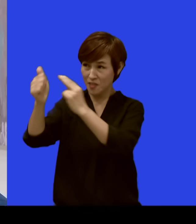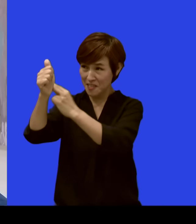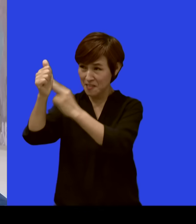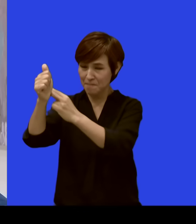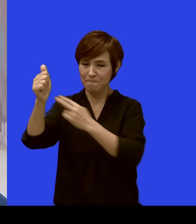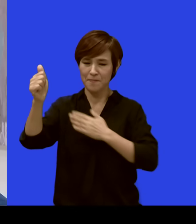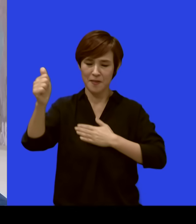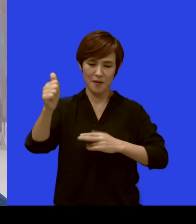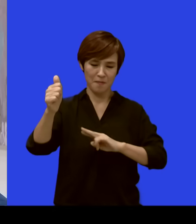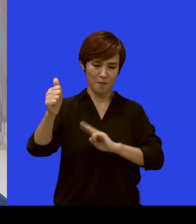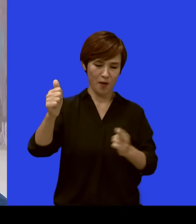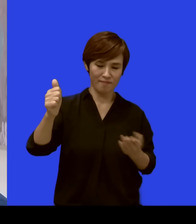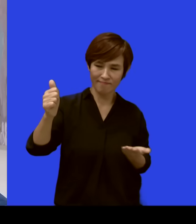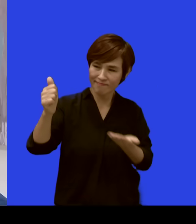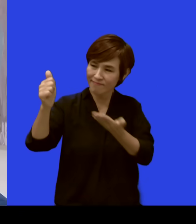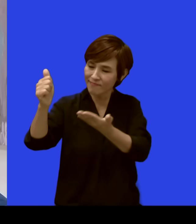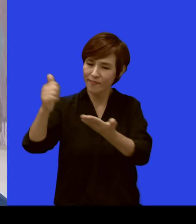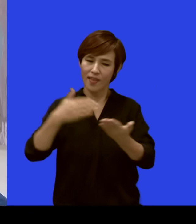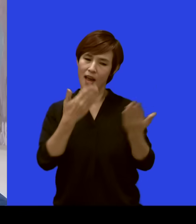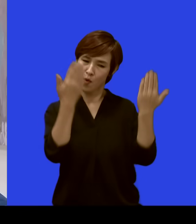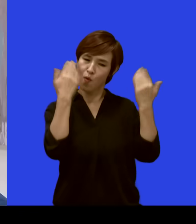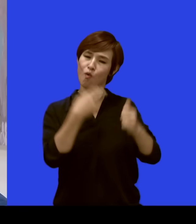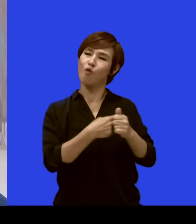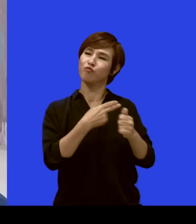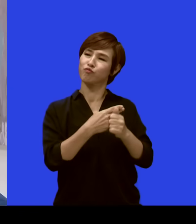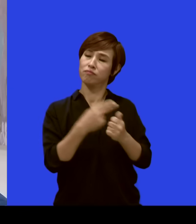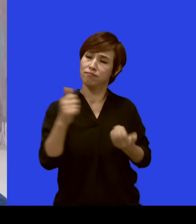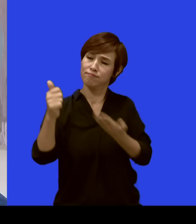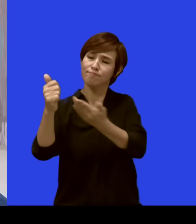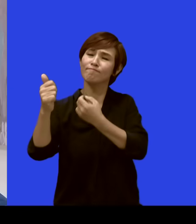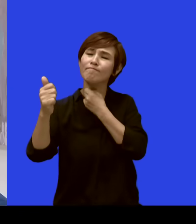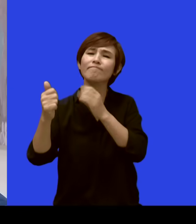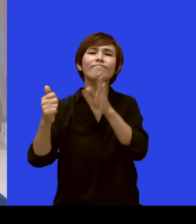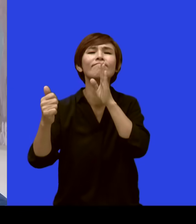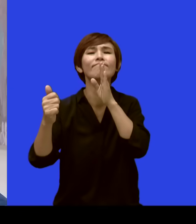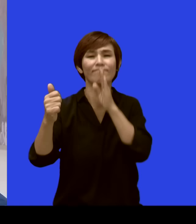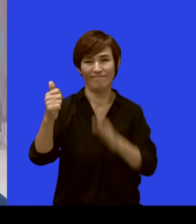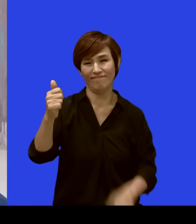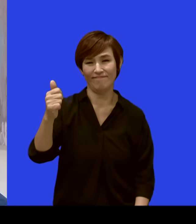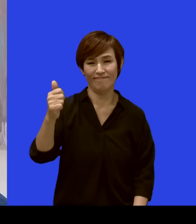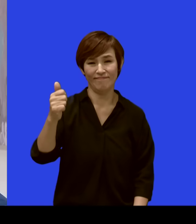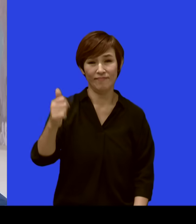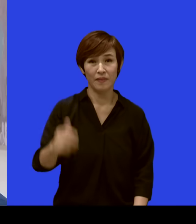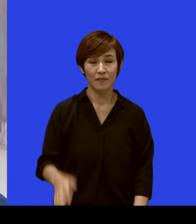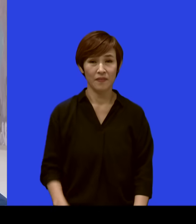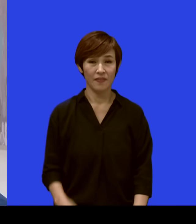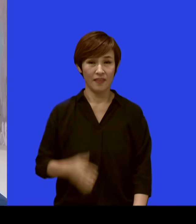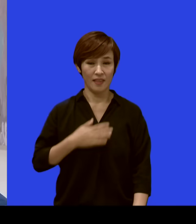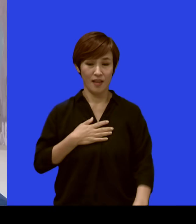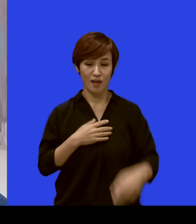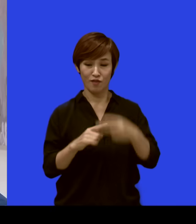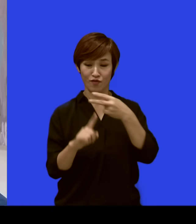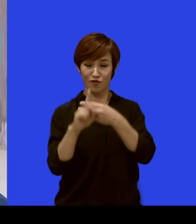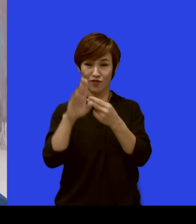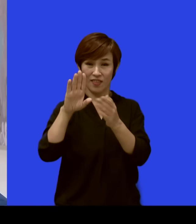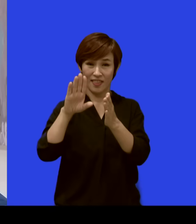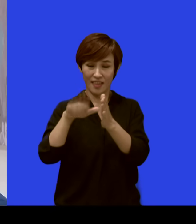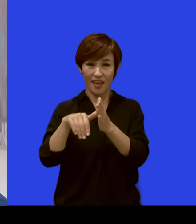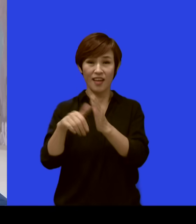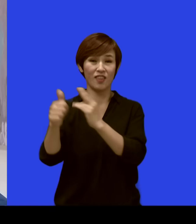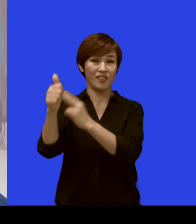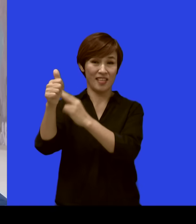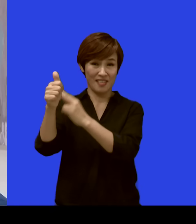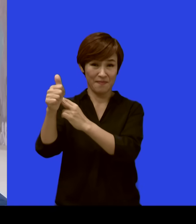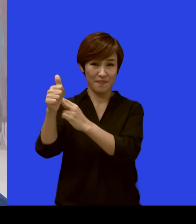스승님들한테 명함 드리고 제가 이 학교로 갔습니다. 뭐 사실 저 중학교 때 저를 이제 서인천고등학교 보냈던